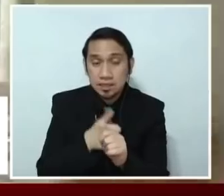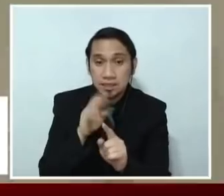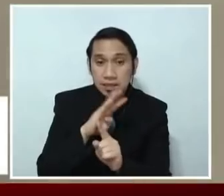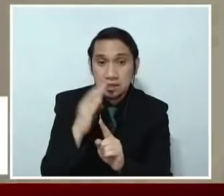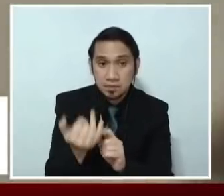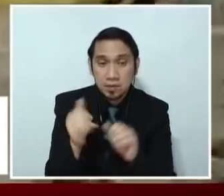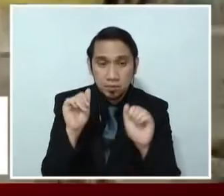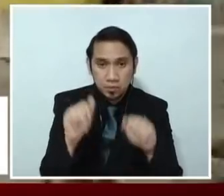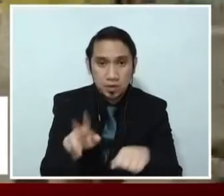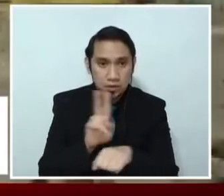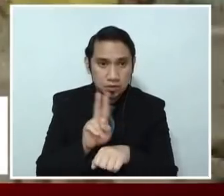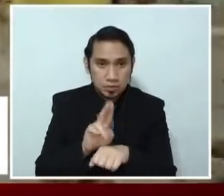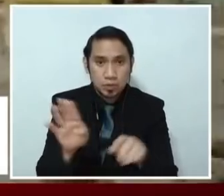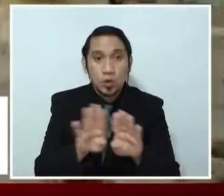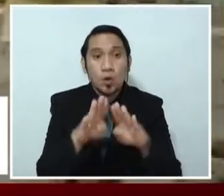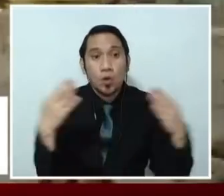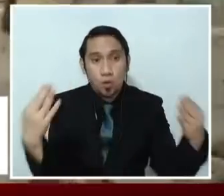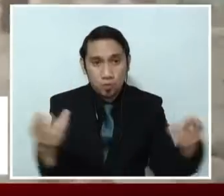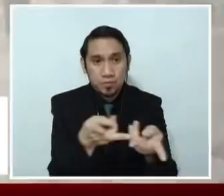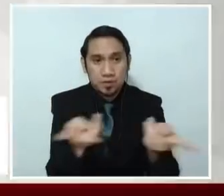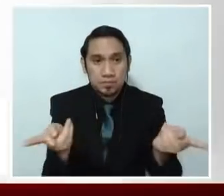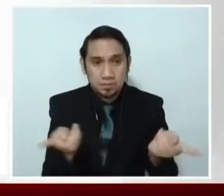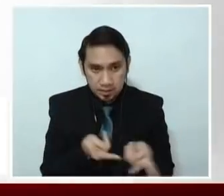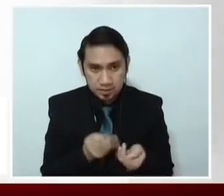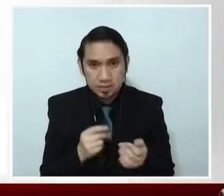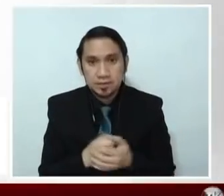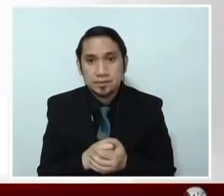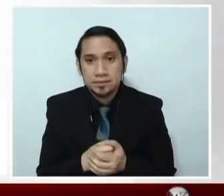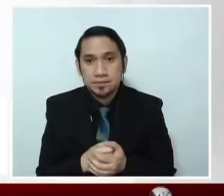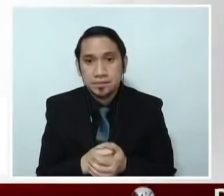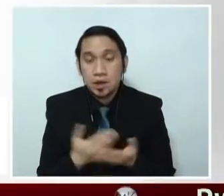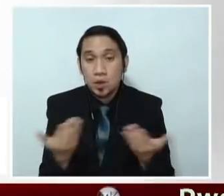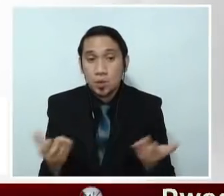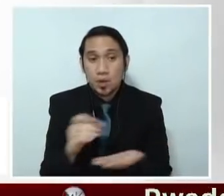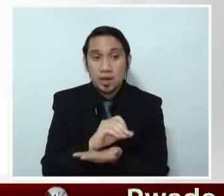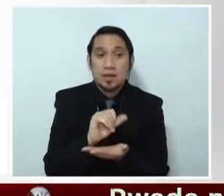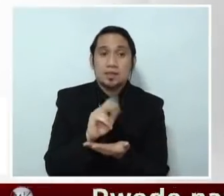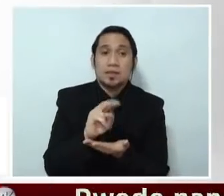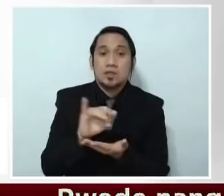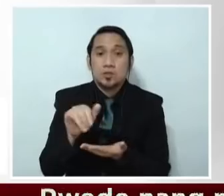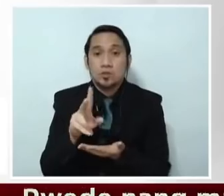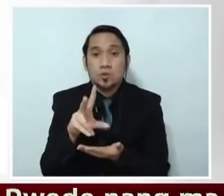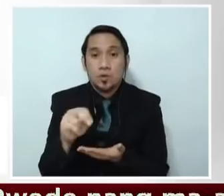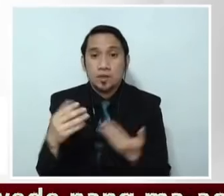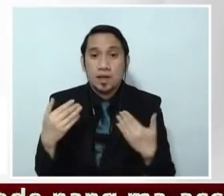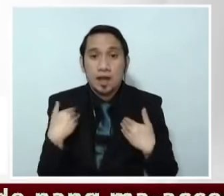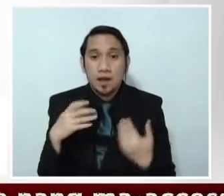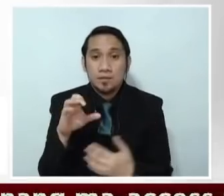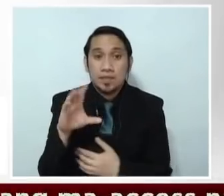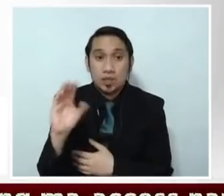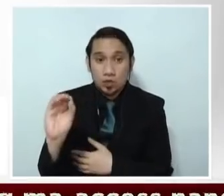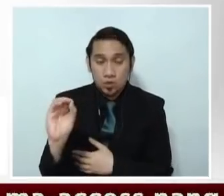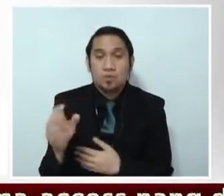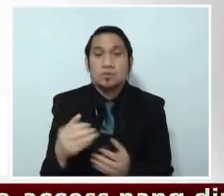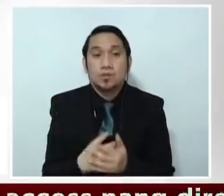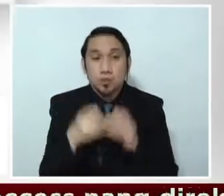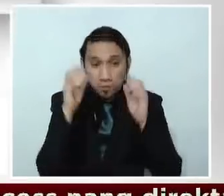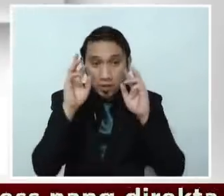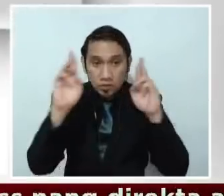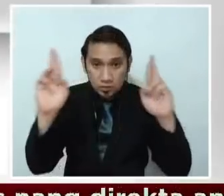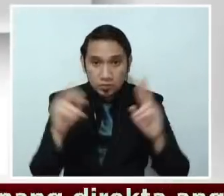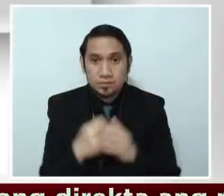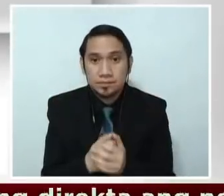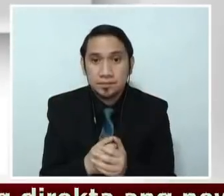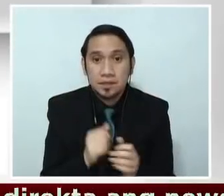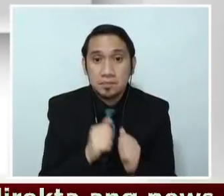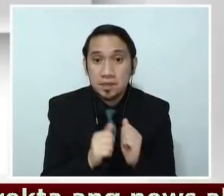ipagamit ang mga open spaces. Sa San Juan, nagbabana ng executive order si Mayor Francis Zamora.